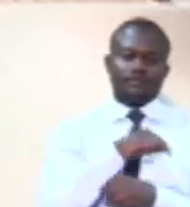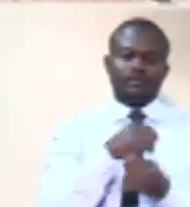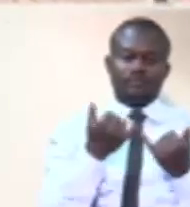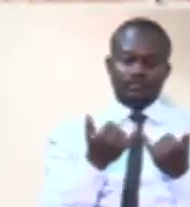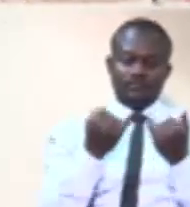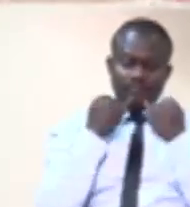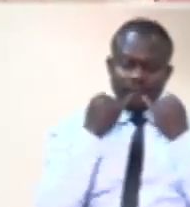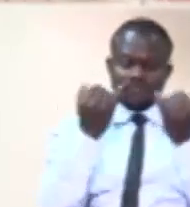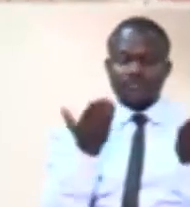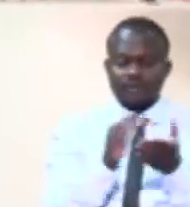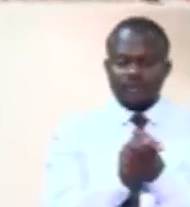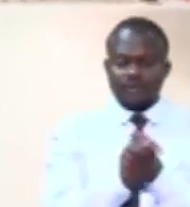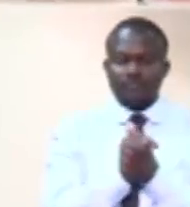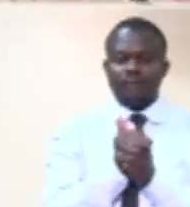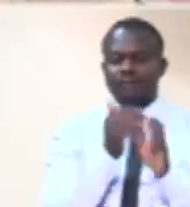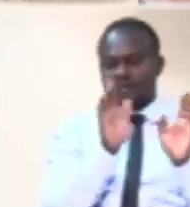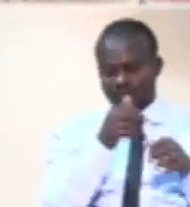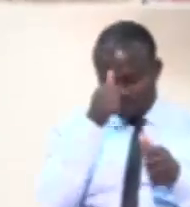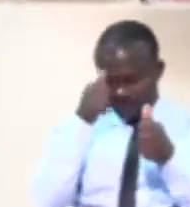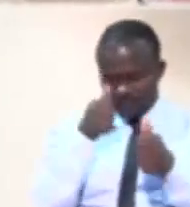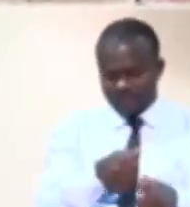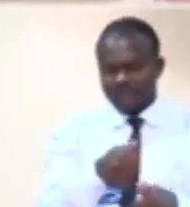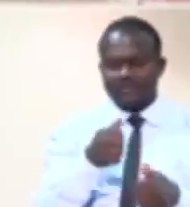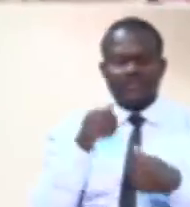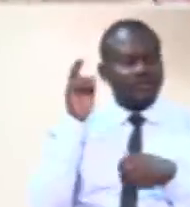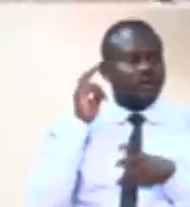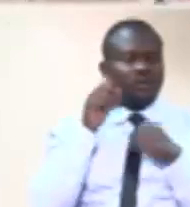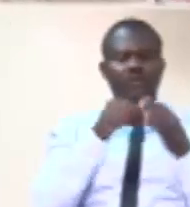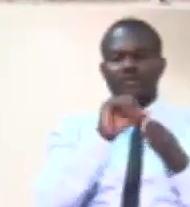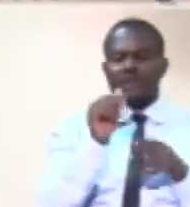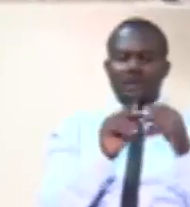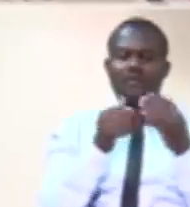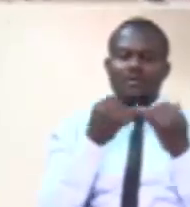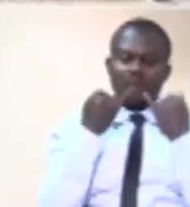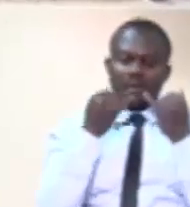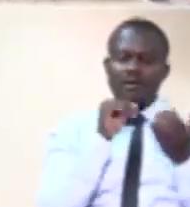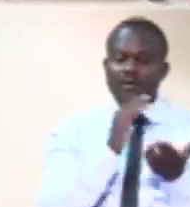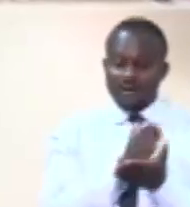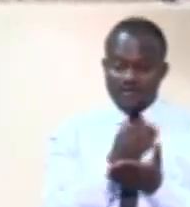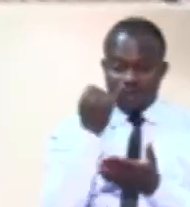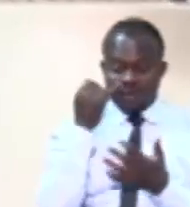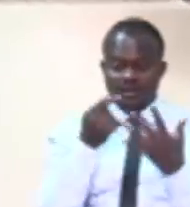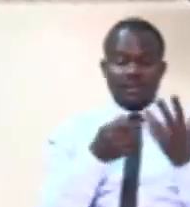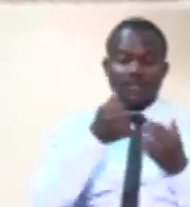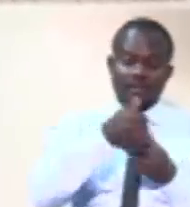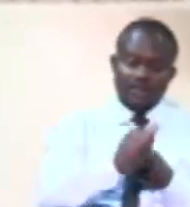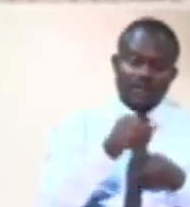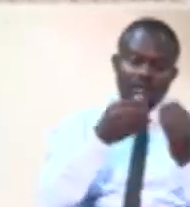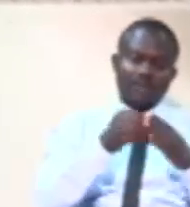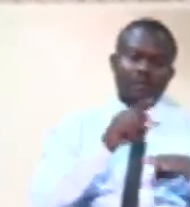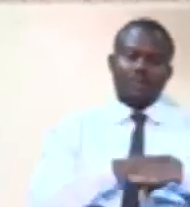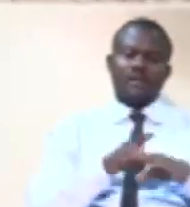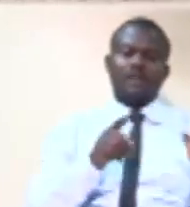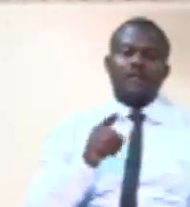nyine bareka kugendera mu kigare cyangwa se kumva ibyo abandi bantu bababwira. Iyo ikintu ari icyawe ugihereza umwanya